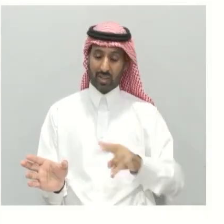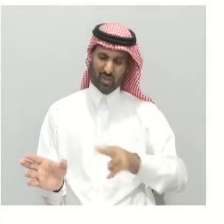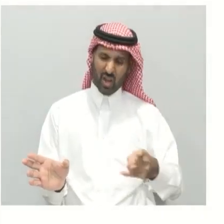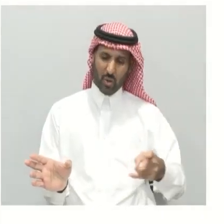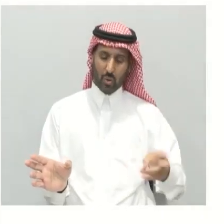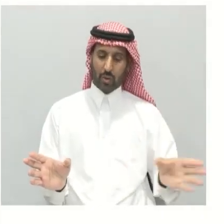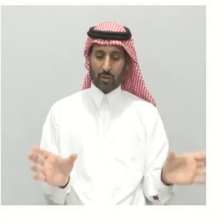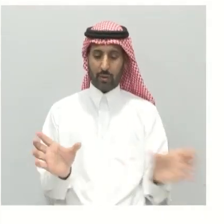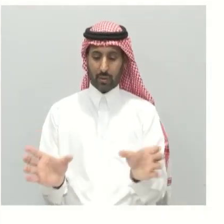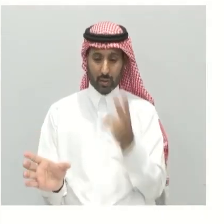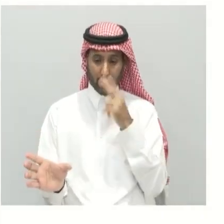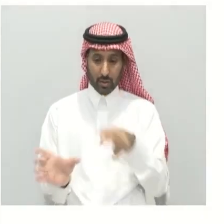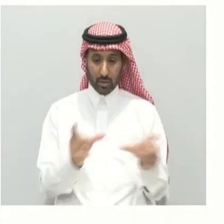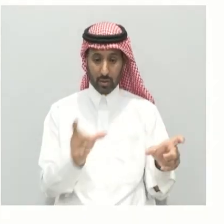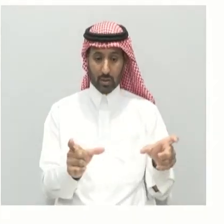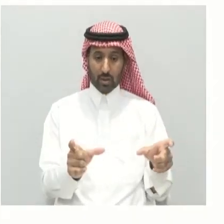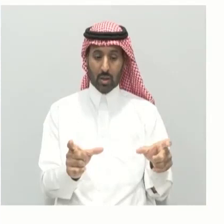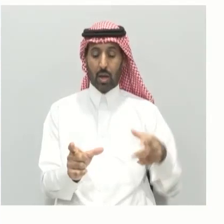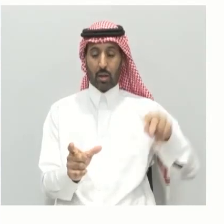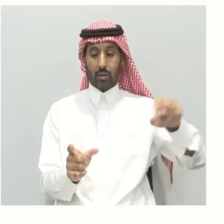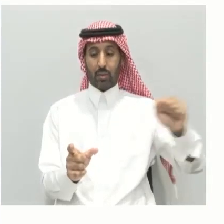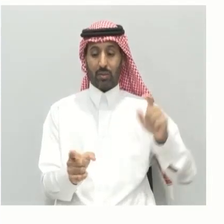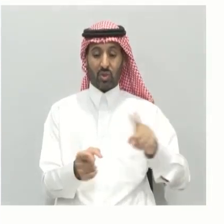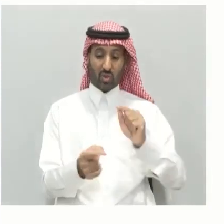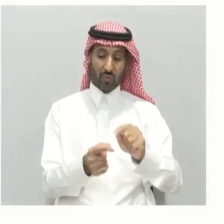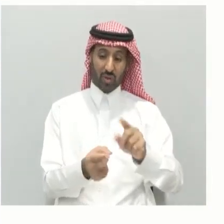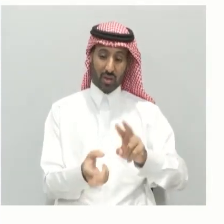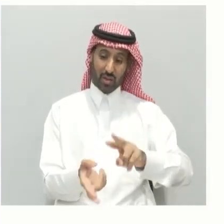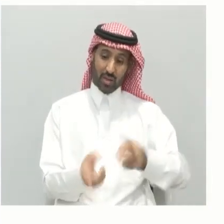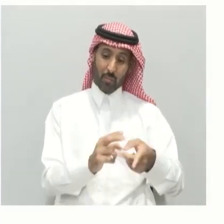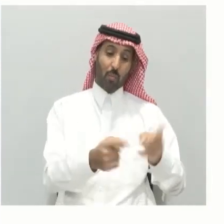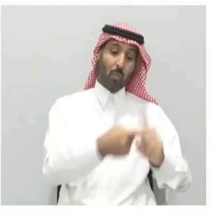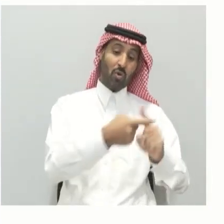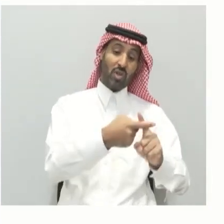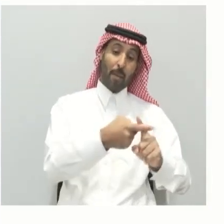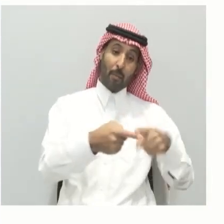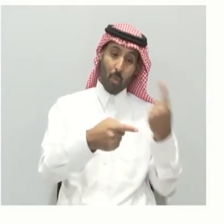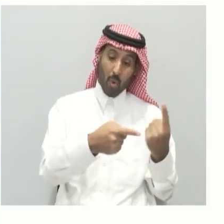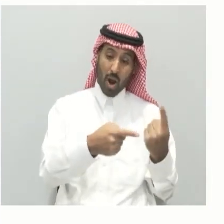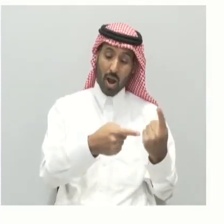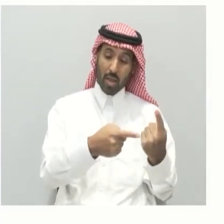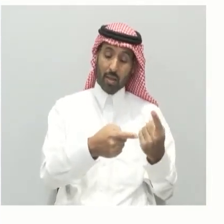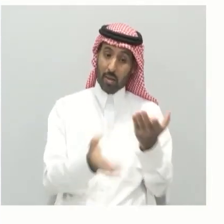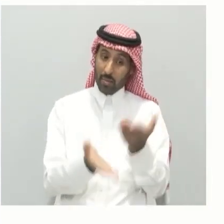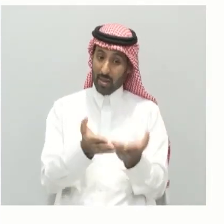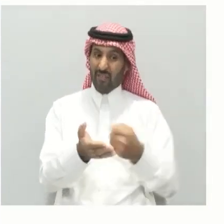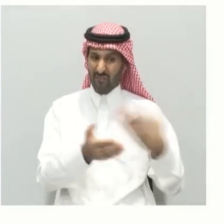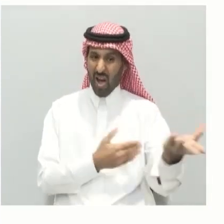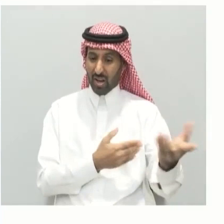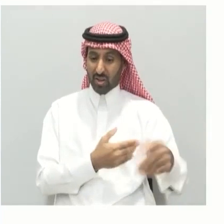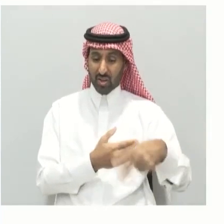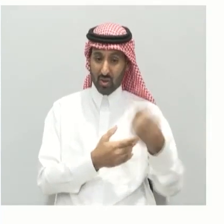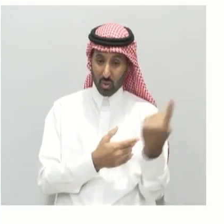اذا في هذه الحاله لاحظ انه الصوديوم عندي هنا من صفر الى موجب واحد من متعادل الى